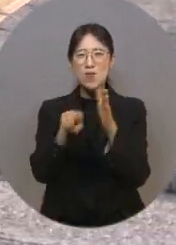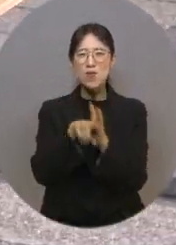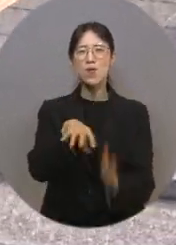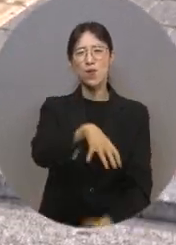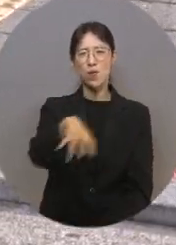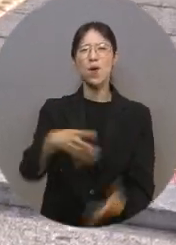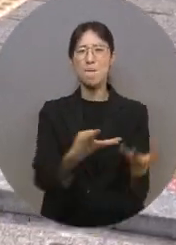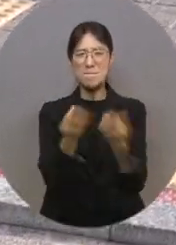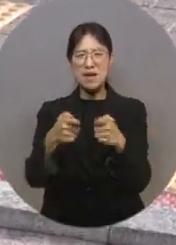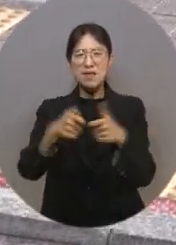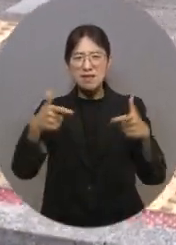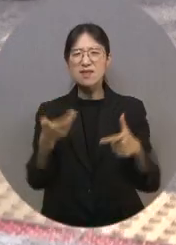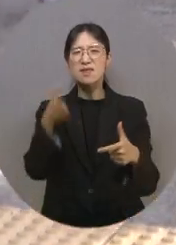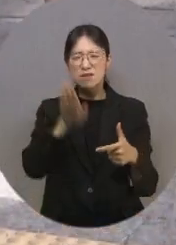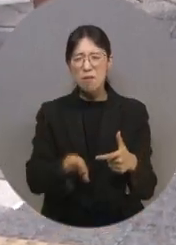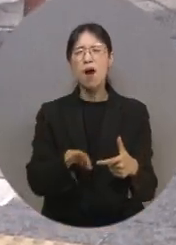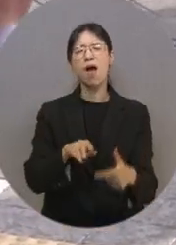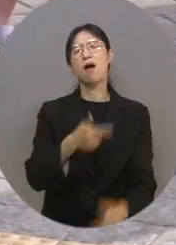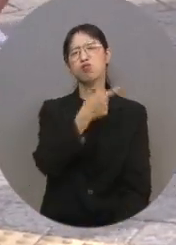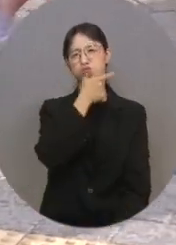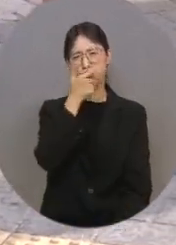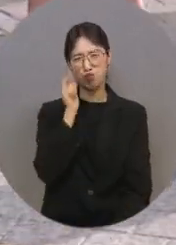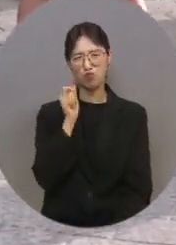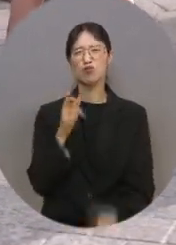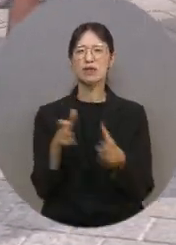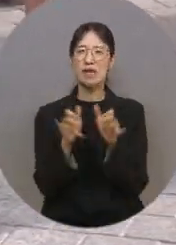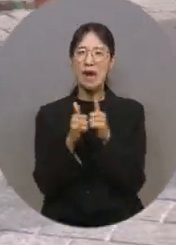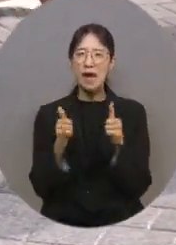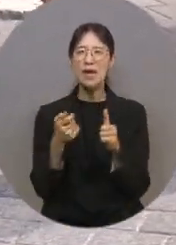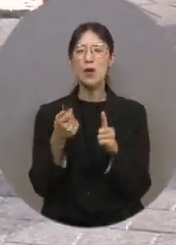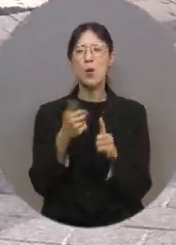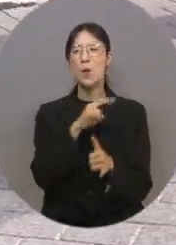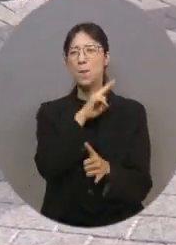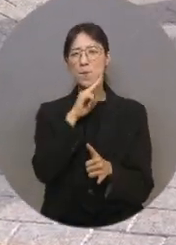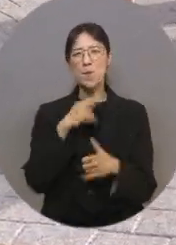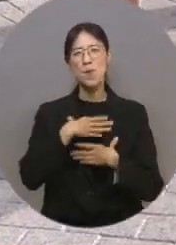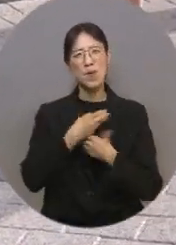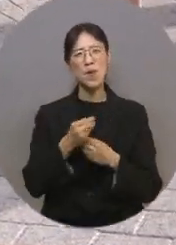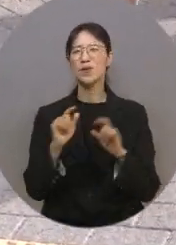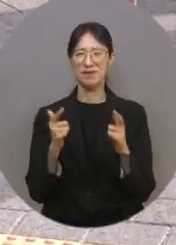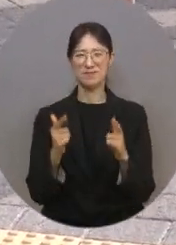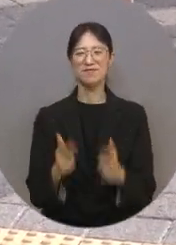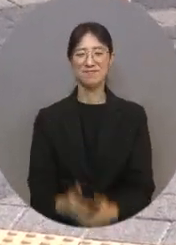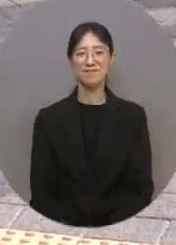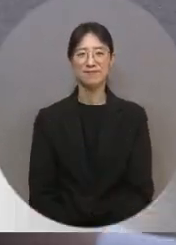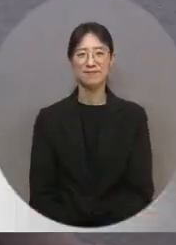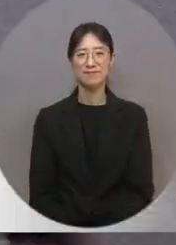부족한 시설로 장애인에게는 아직도 편하지 않은 곳이 있을 수밖에 없습니다.